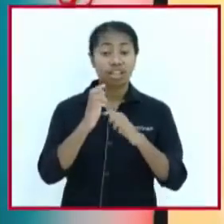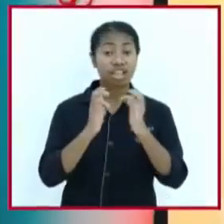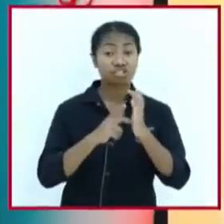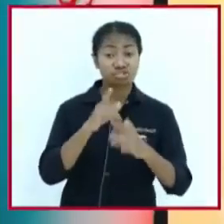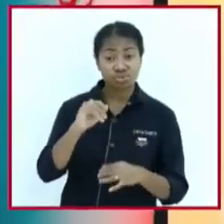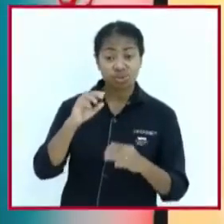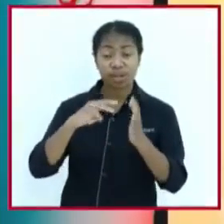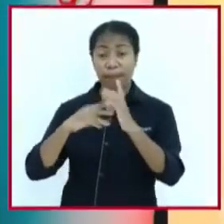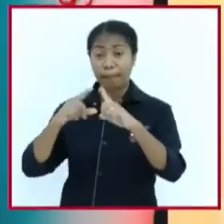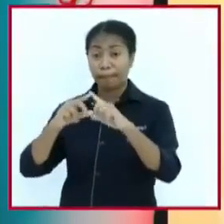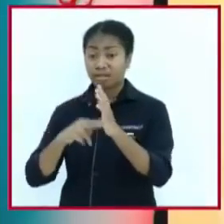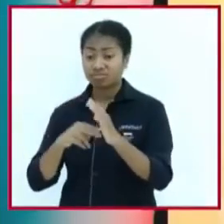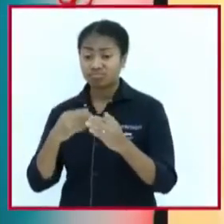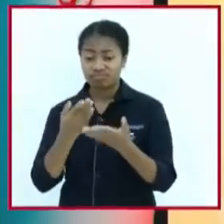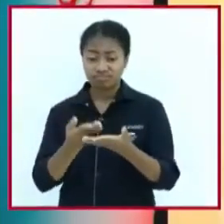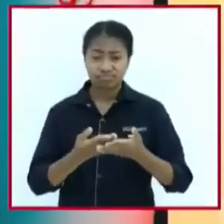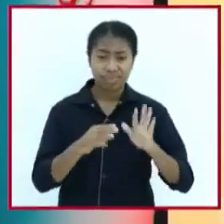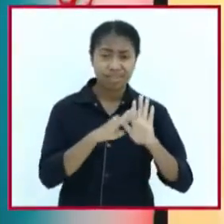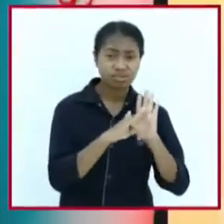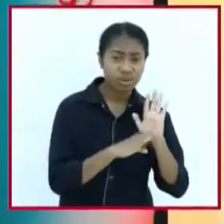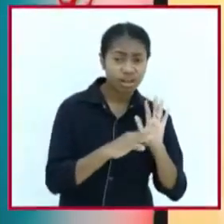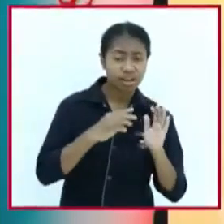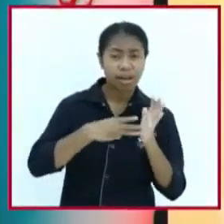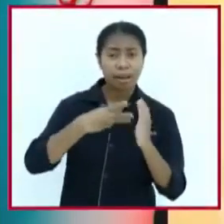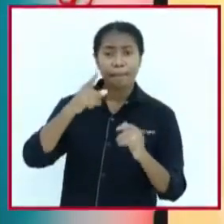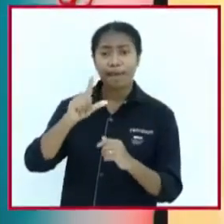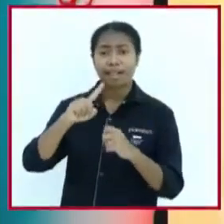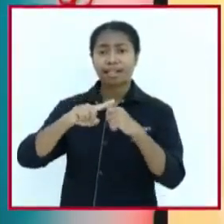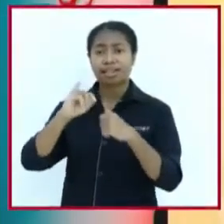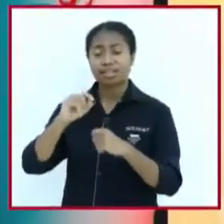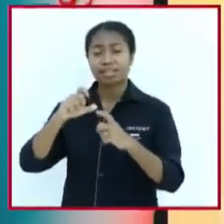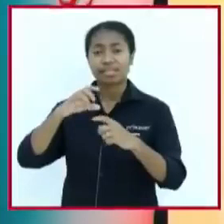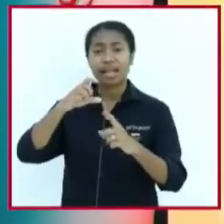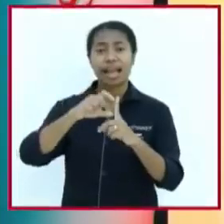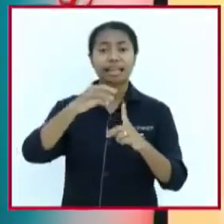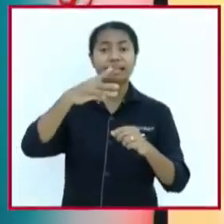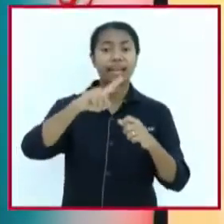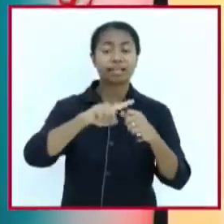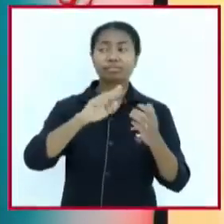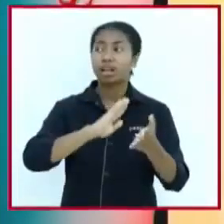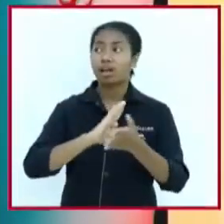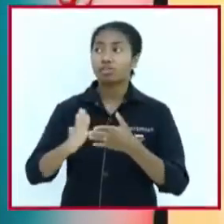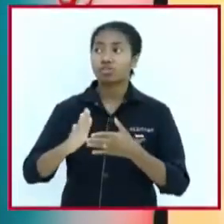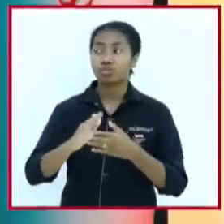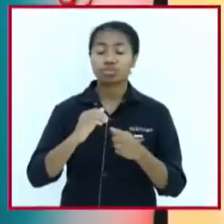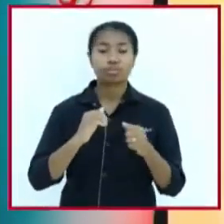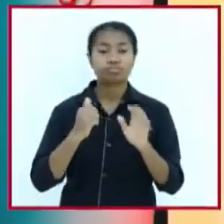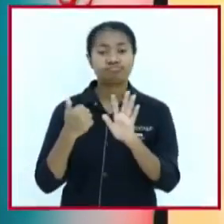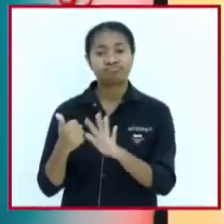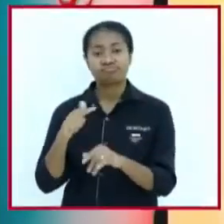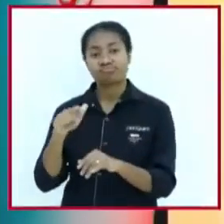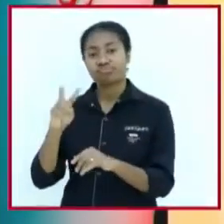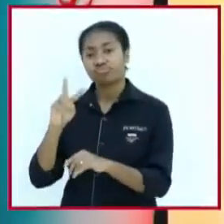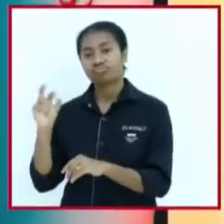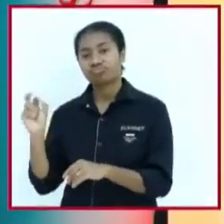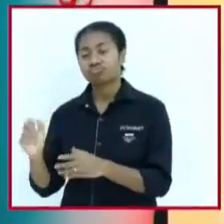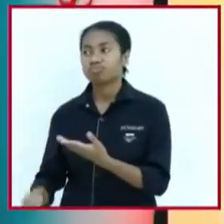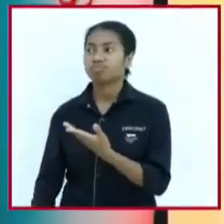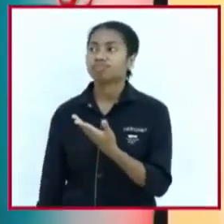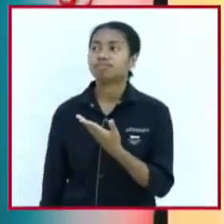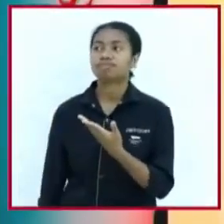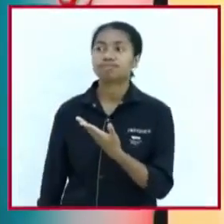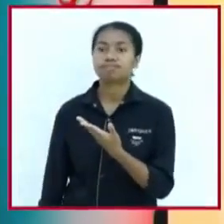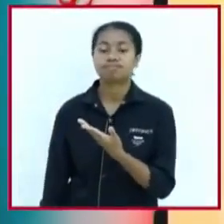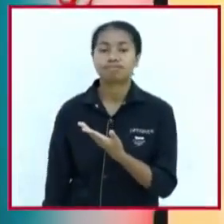imam menurut peraturan melkisedek Pasal 6 i20 dimana Yesus telah masuk sebagai Perintis bagi kita